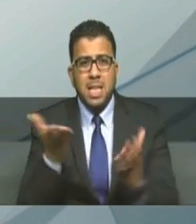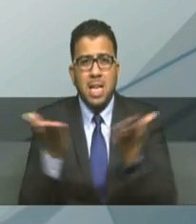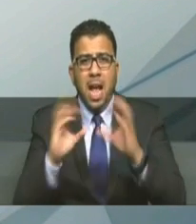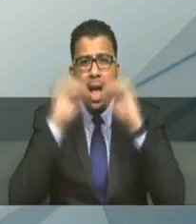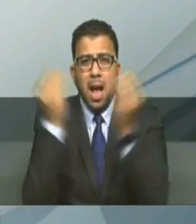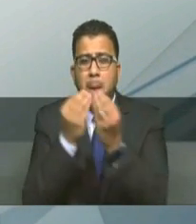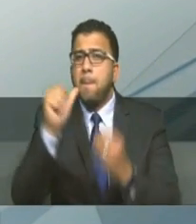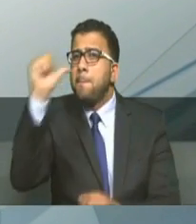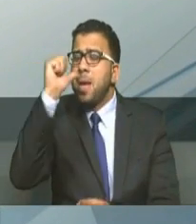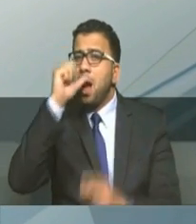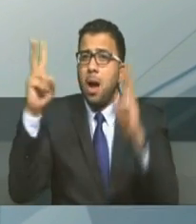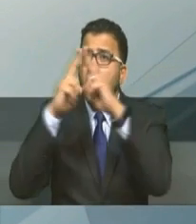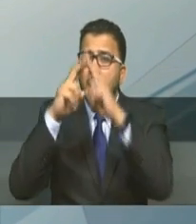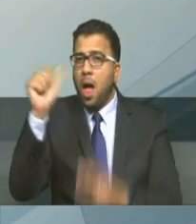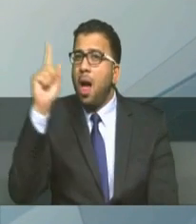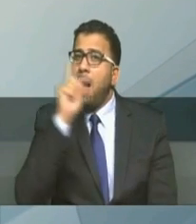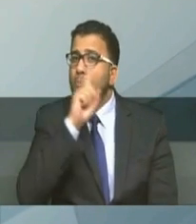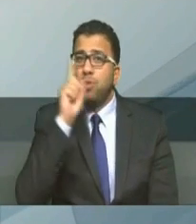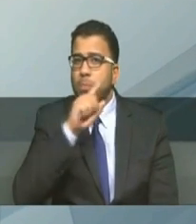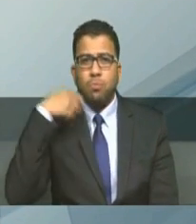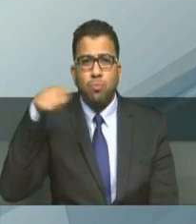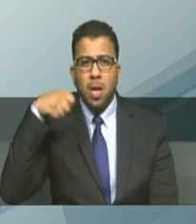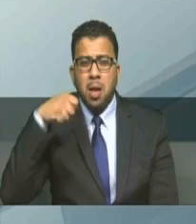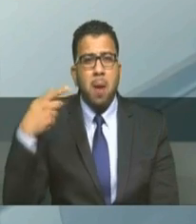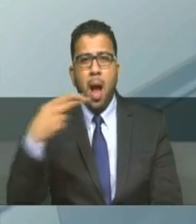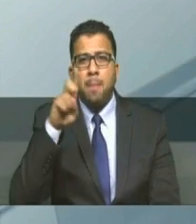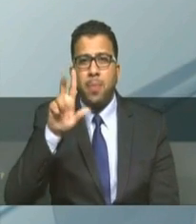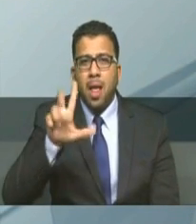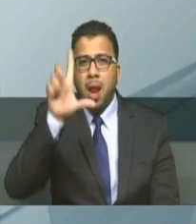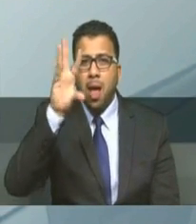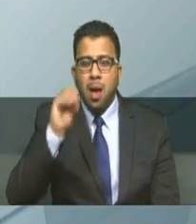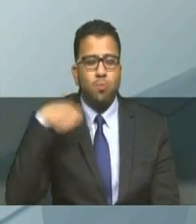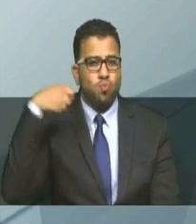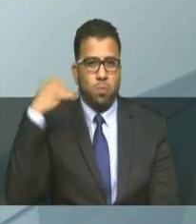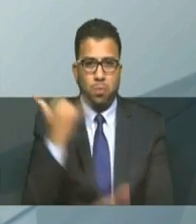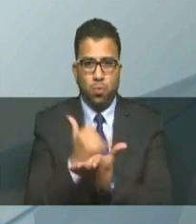هيئة مياه وكهرباء أبوظبي برئاسة سعادة عبد الله علي مصلح الأحبابي.